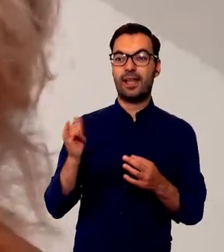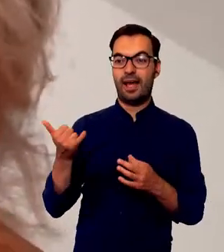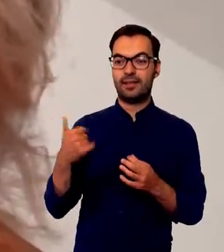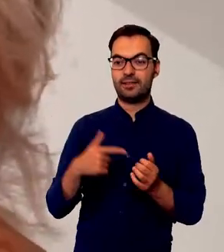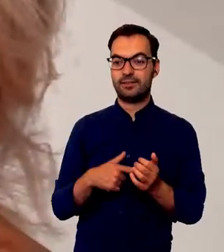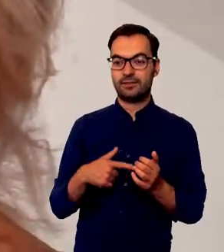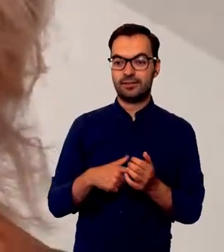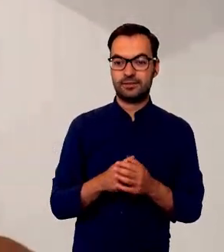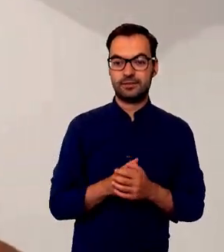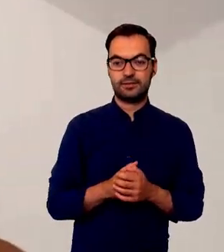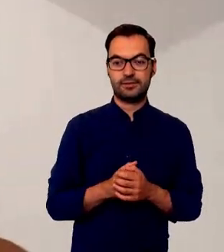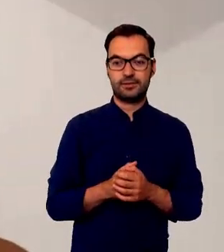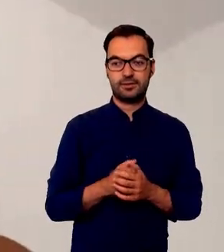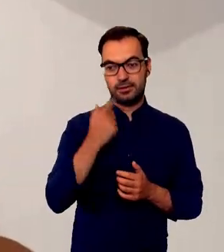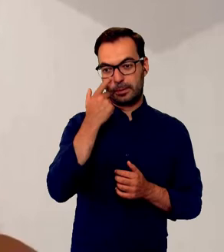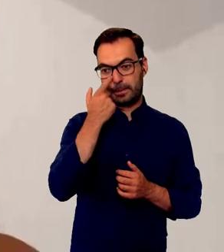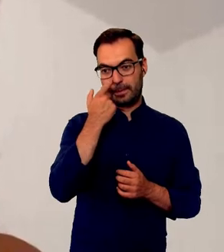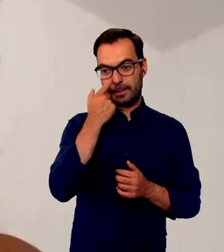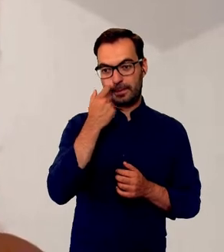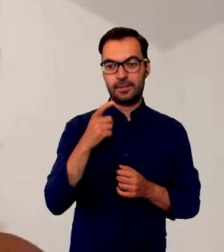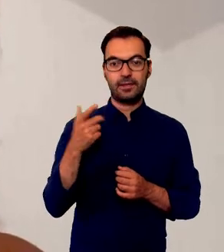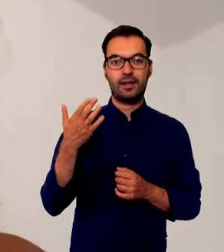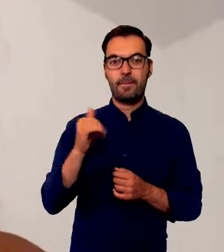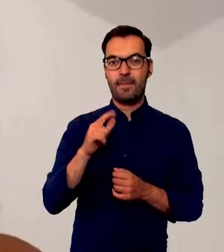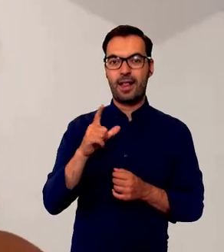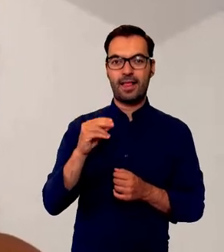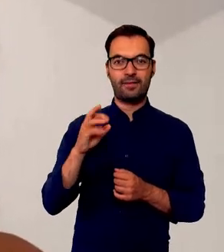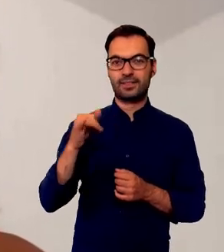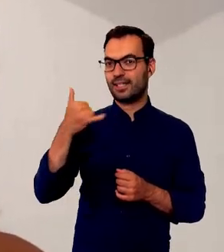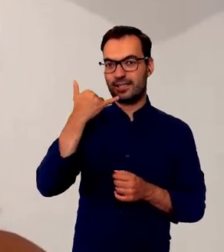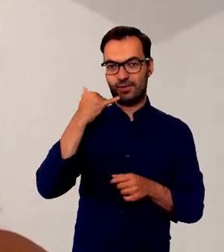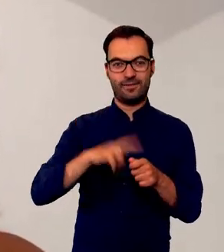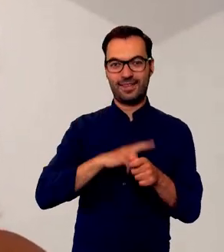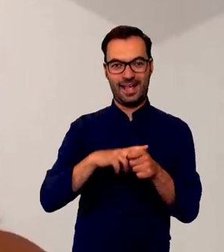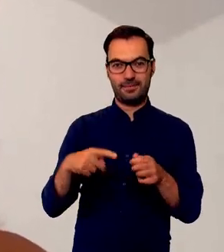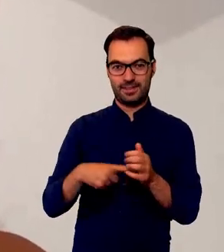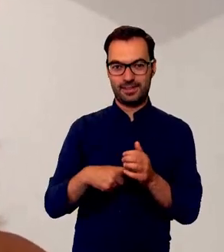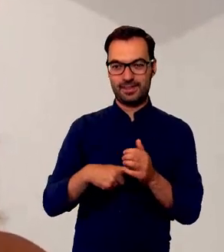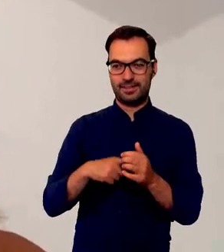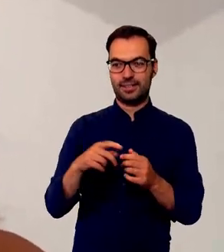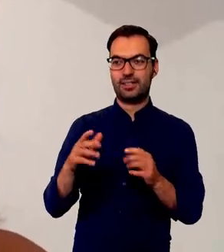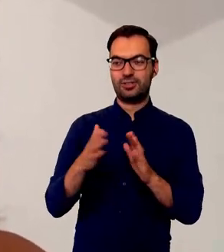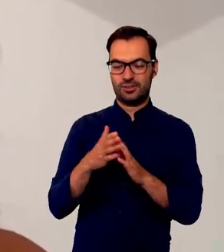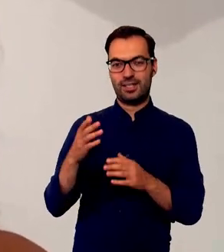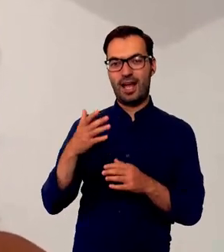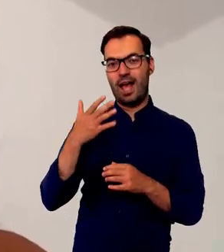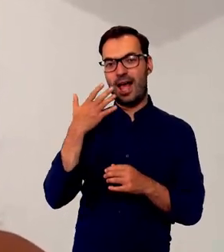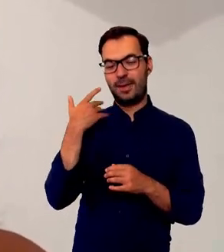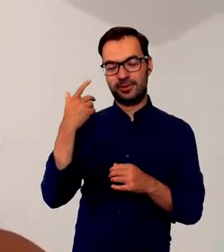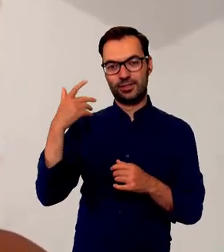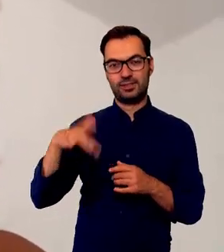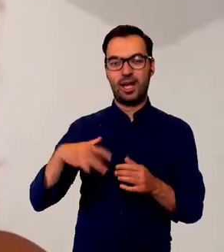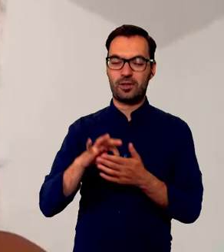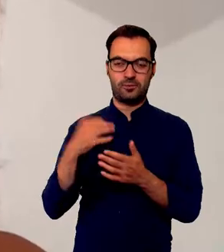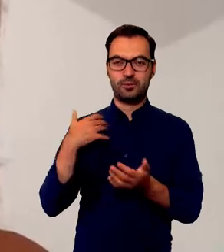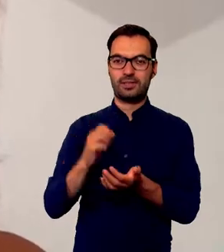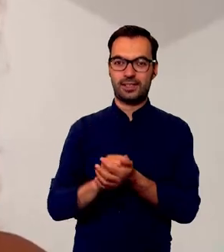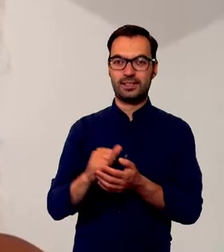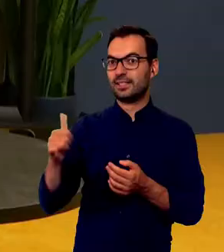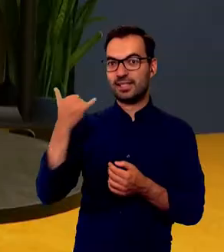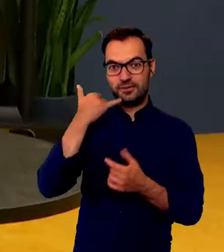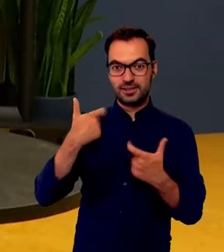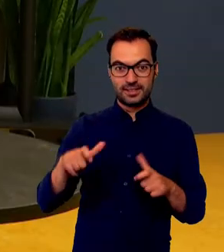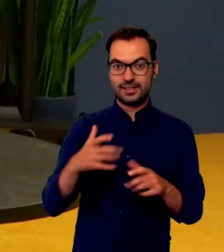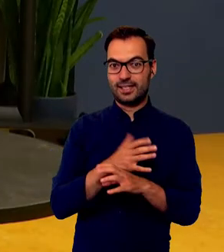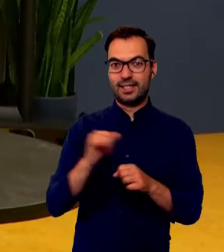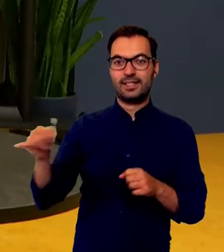kiedy nie dzwonił do mnie w obiecanym terminie, jak dostał arabskie księżniczki, okazało się, że był zajęty, to jak